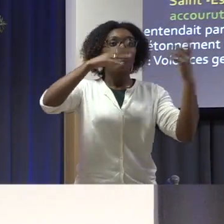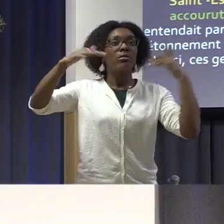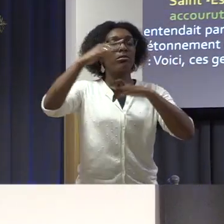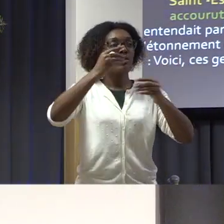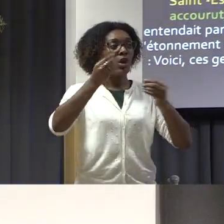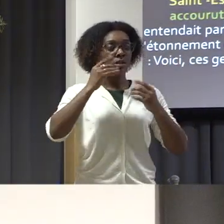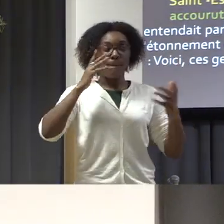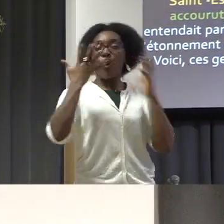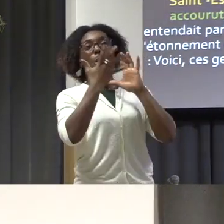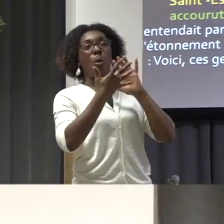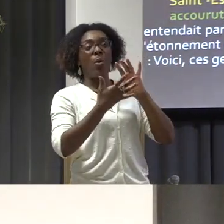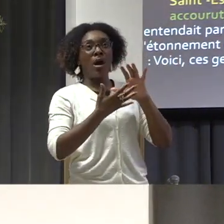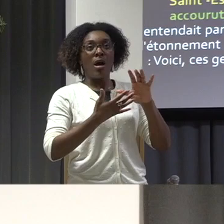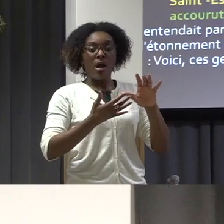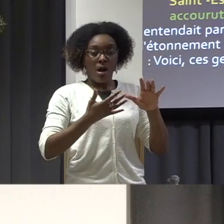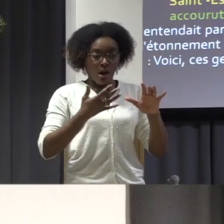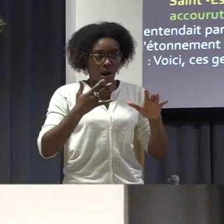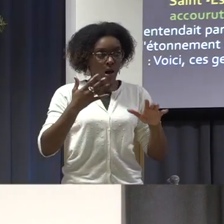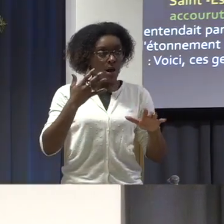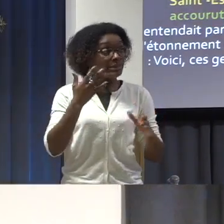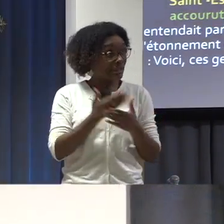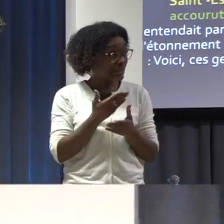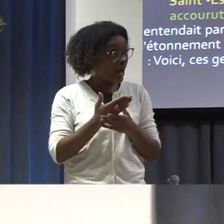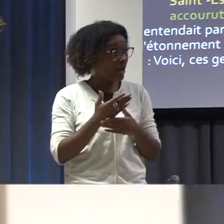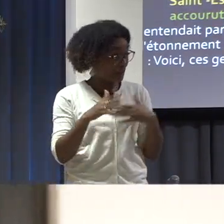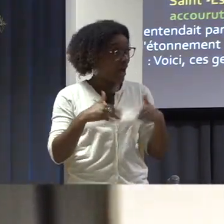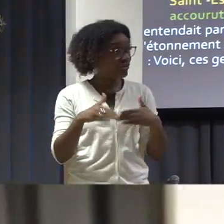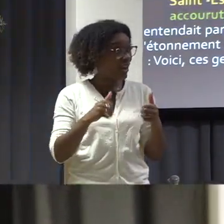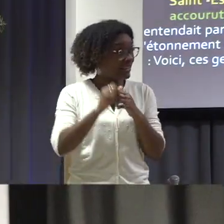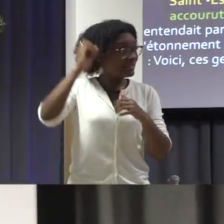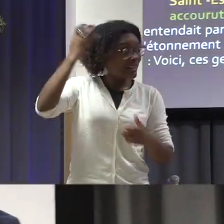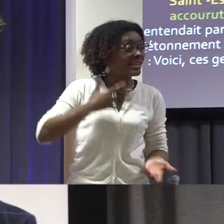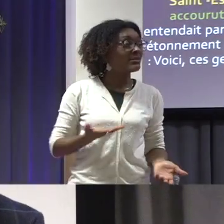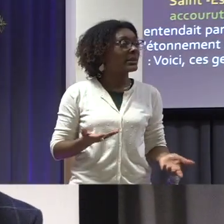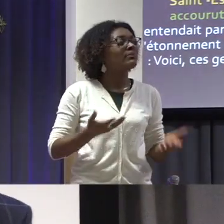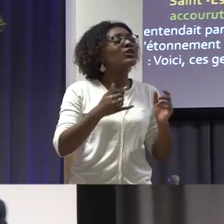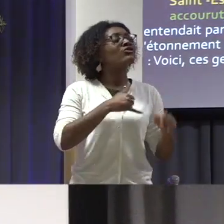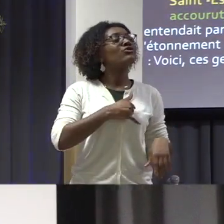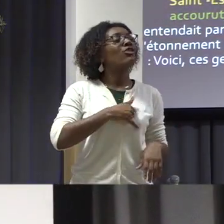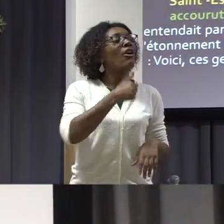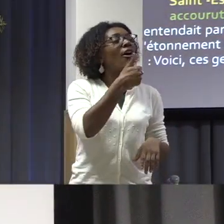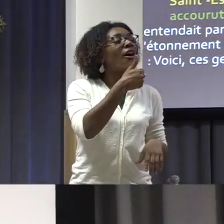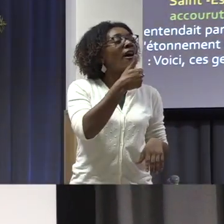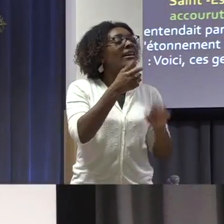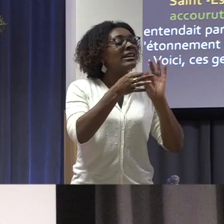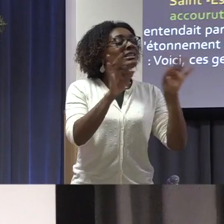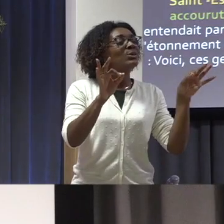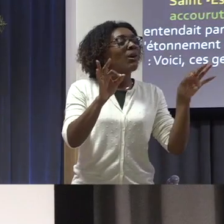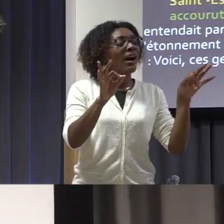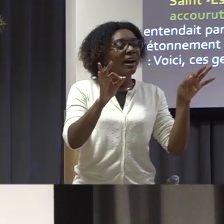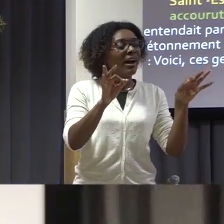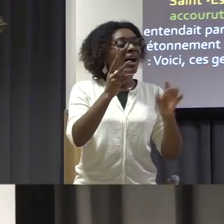bouleversée sais pas si vous avez vu dans un jean un là l'histoire de la conversion des